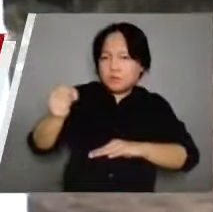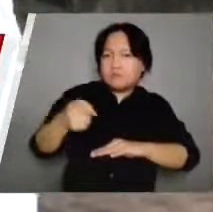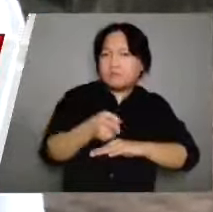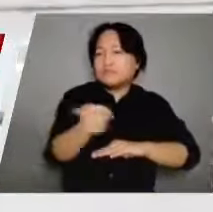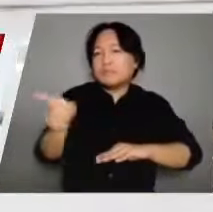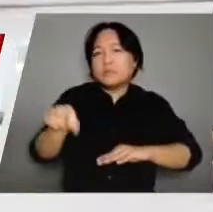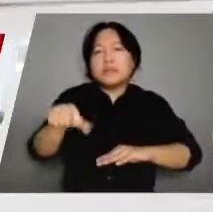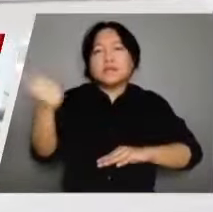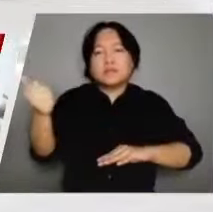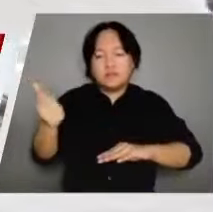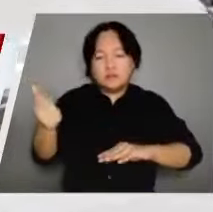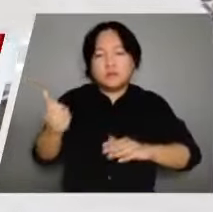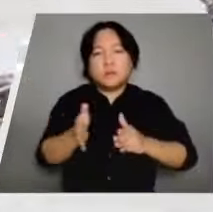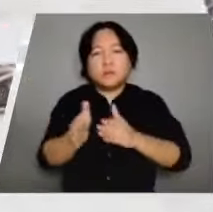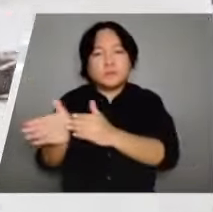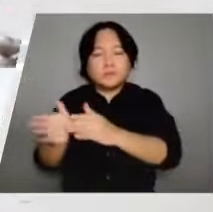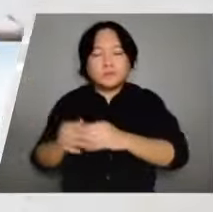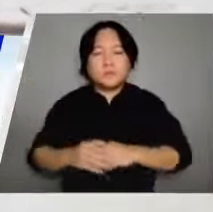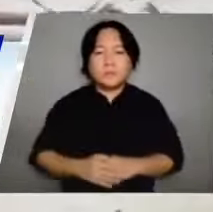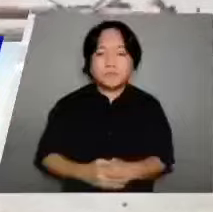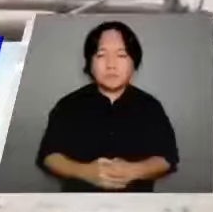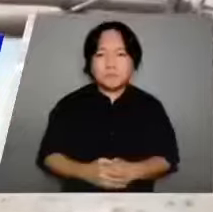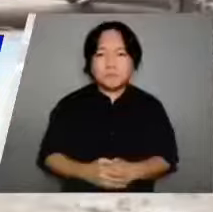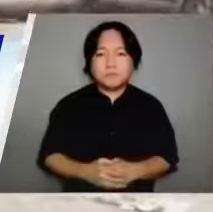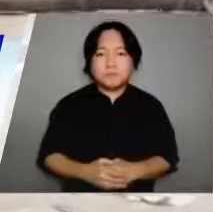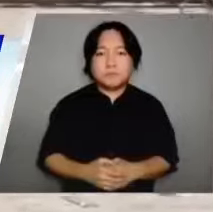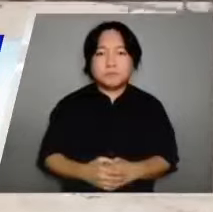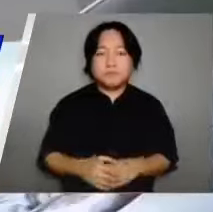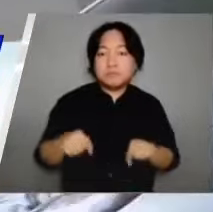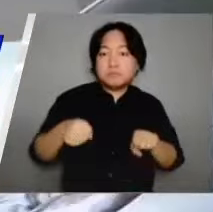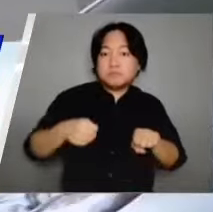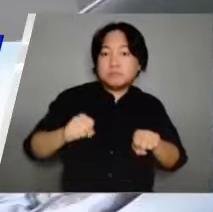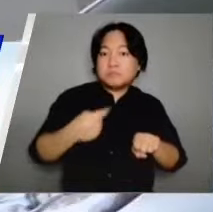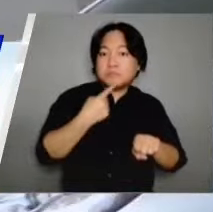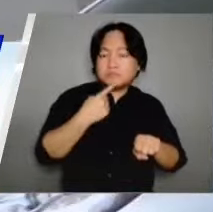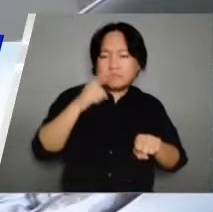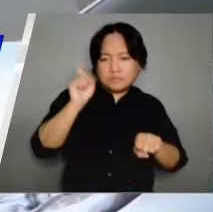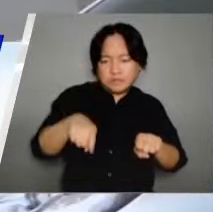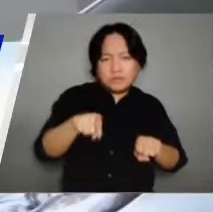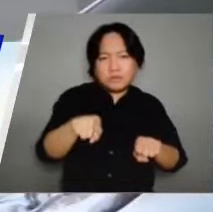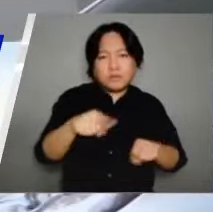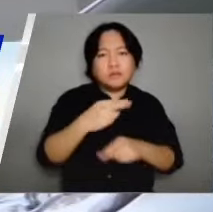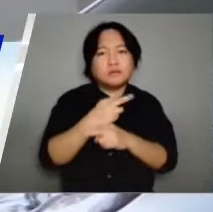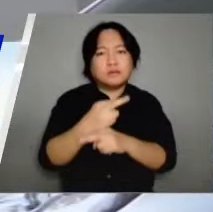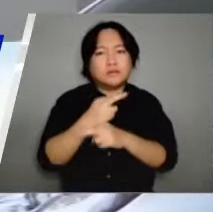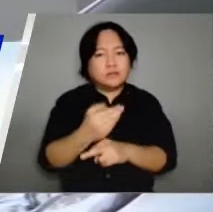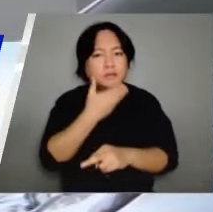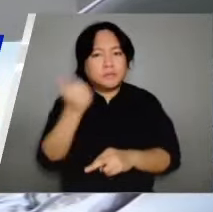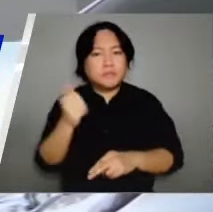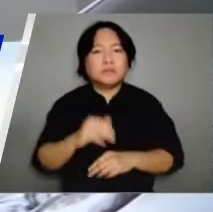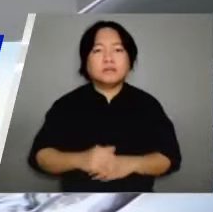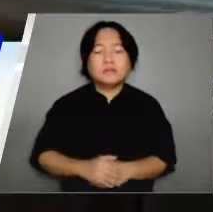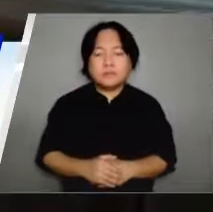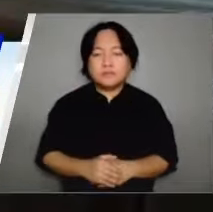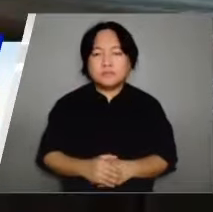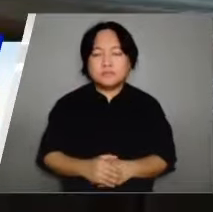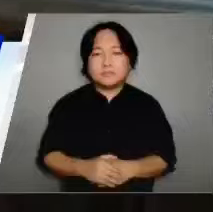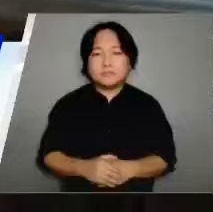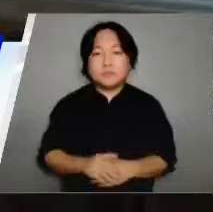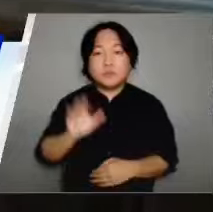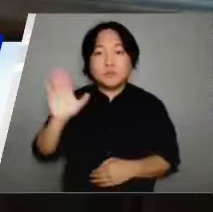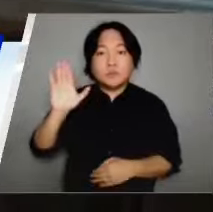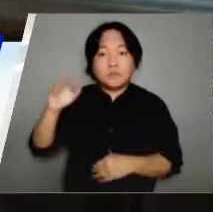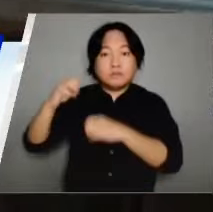doon po sila iikot. Pero nais ng mga motorista na gawin na ang daan. Nasilip na ito ng City Engineer's Office at ayon sa kanila,